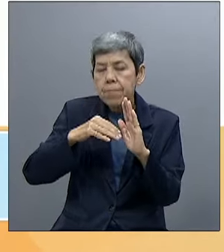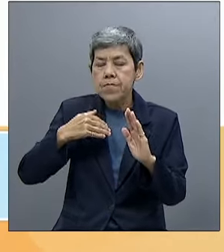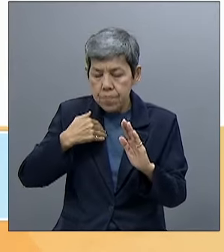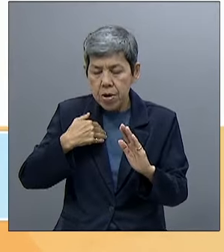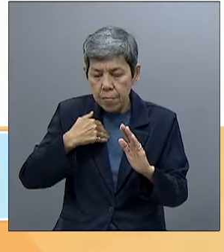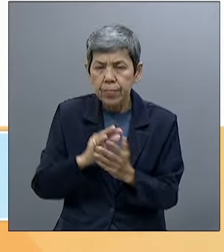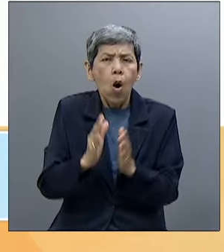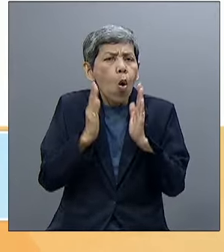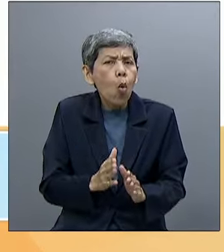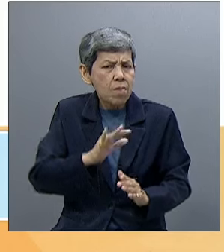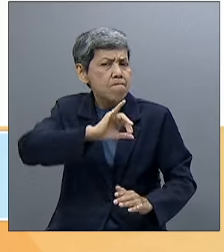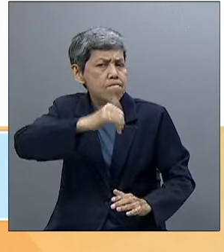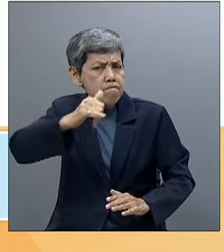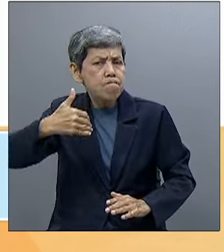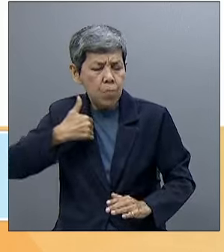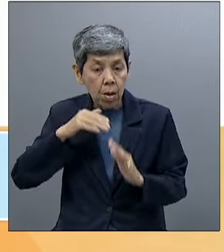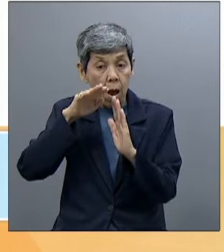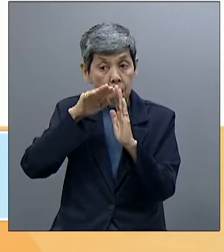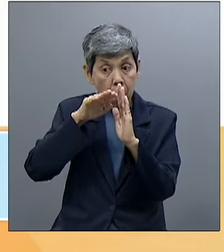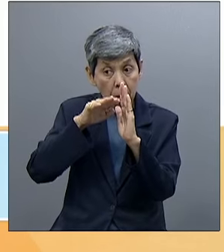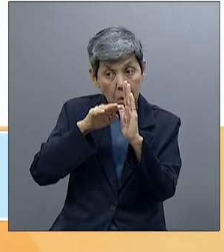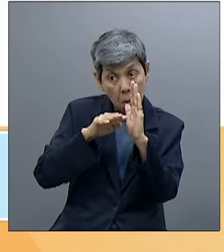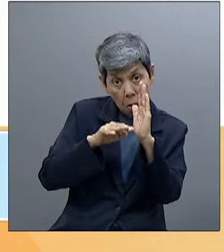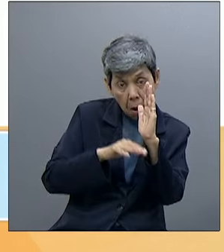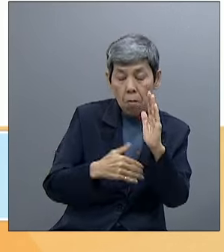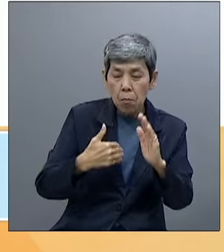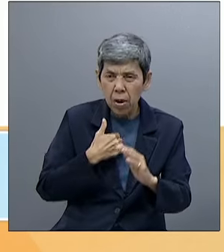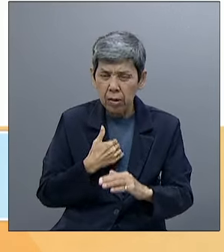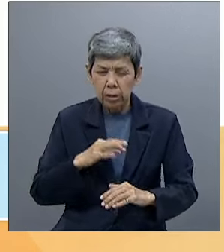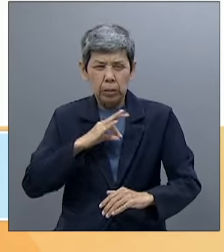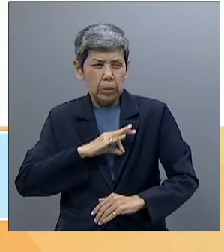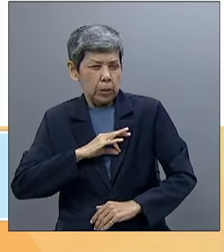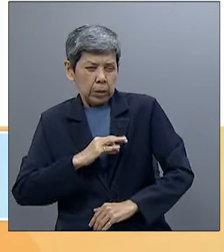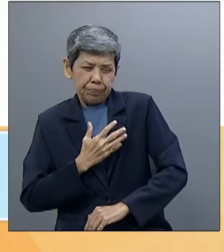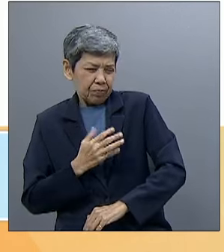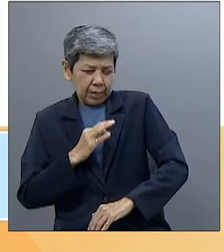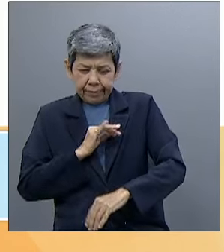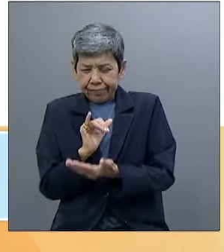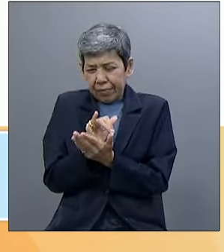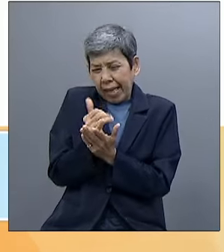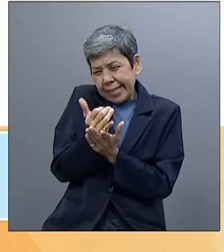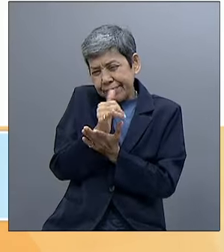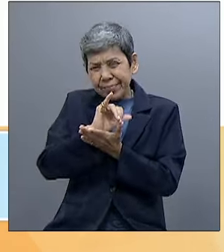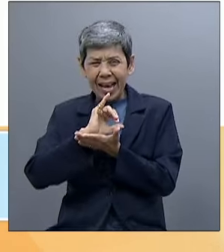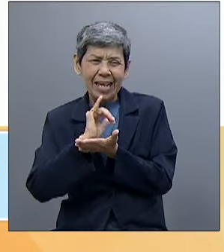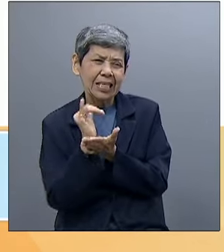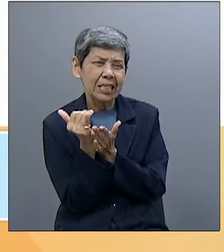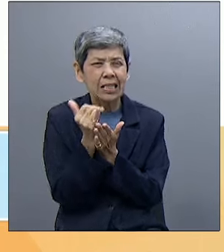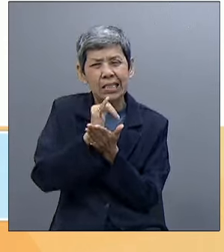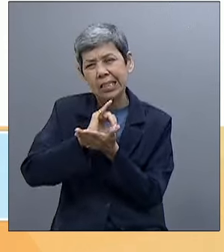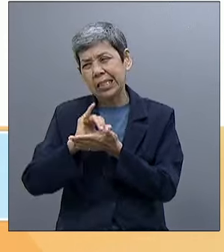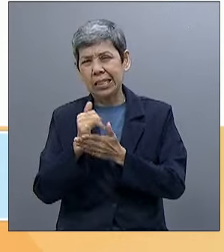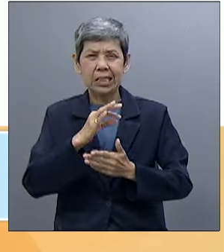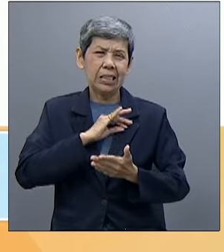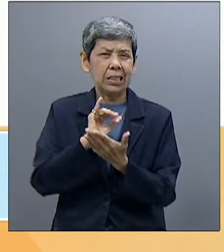แต่ในบางคนเนี่ยพอลดลงมากเนี่ยจะทำให้การควบคุมความรู้สึกของกล้ามเนื้อหรือว่าการขยับของกล้าม